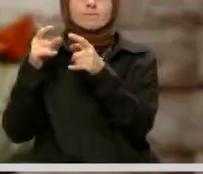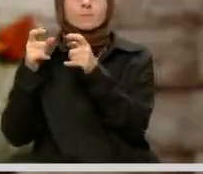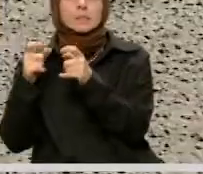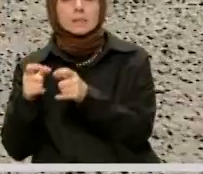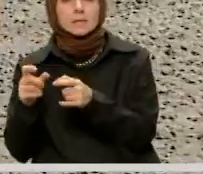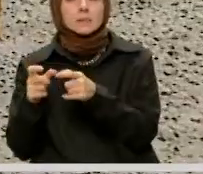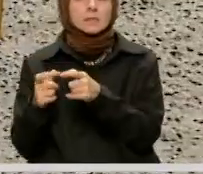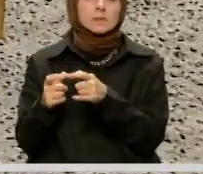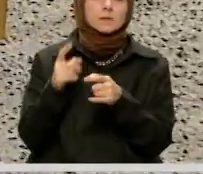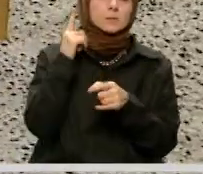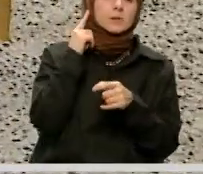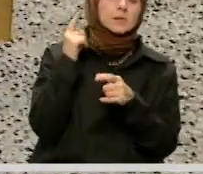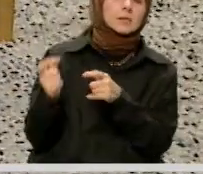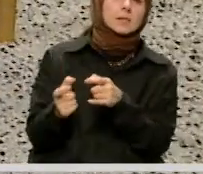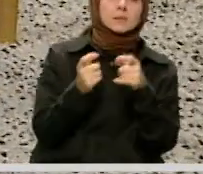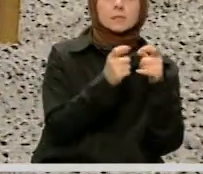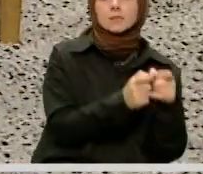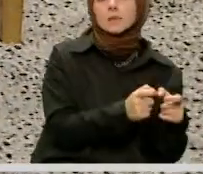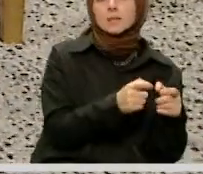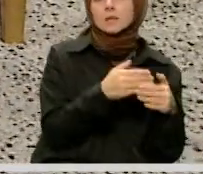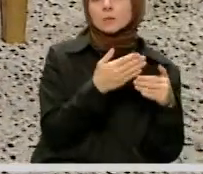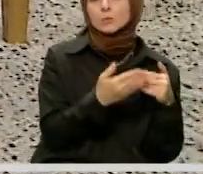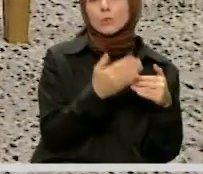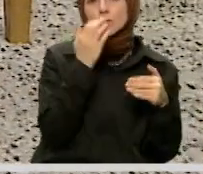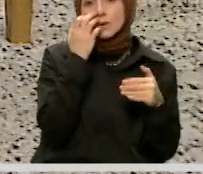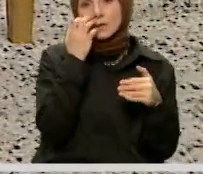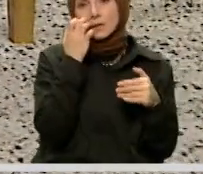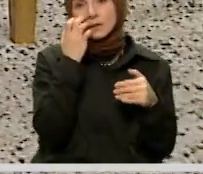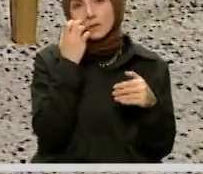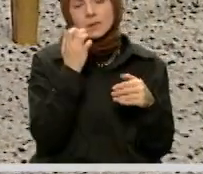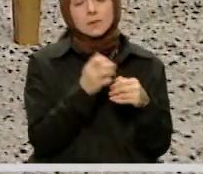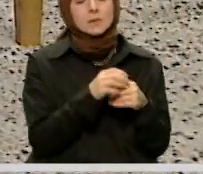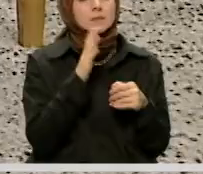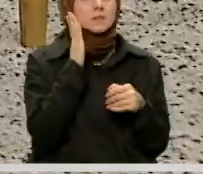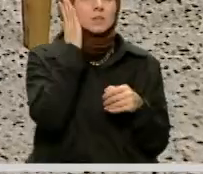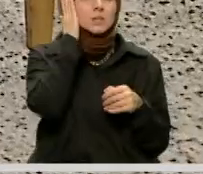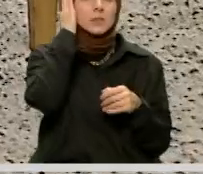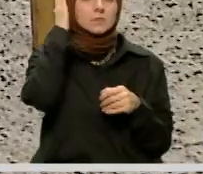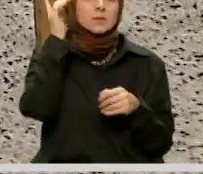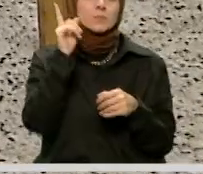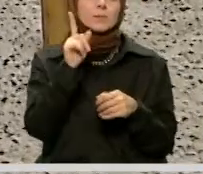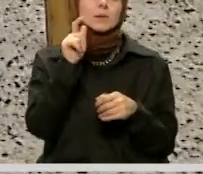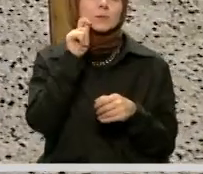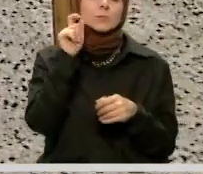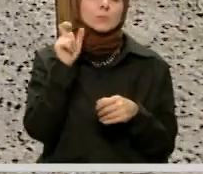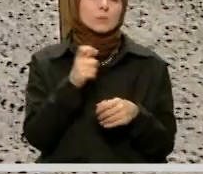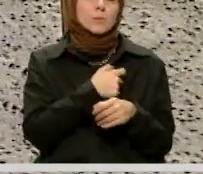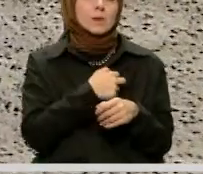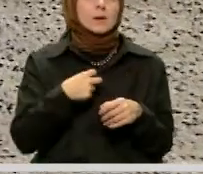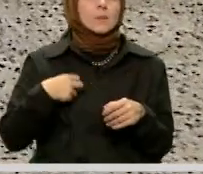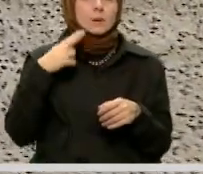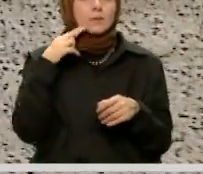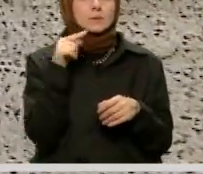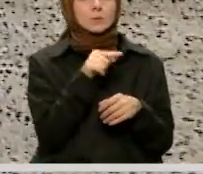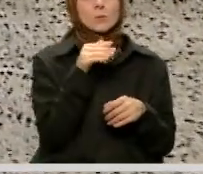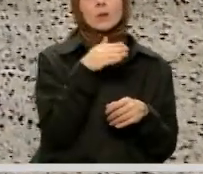adı. Hicretten sonra Medine-i Münevvera oldu. Çünkü şerefli bir kul oraya geldi. Nurlu şehir oldu. Nurun